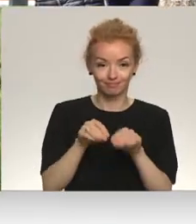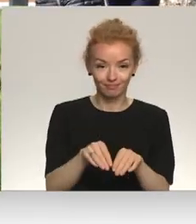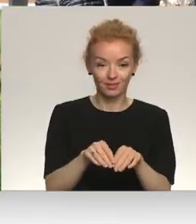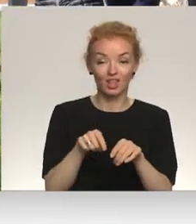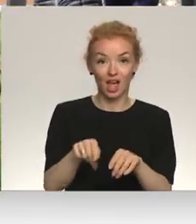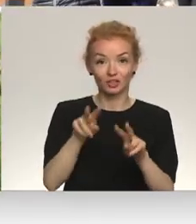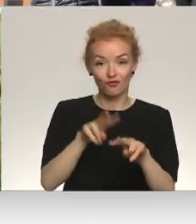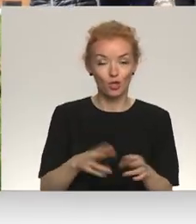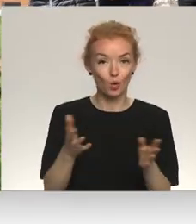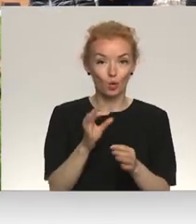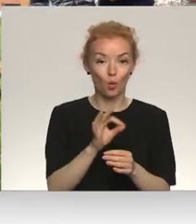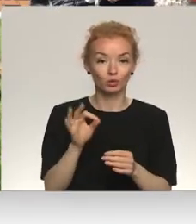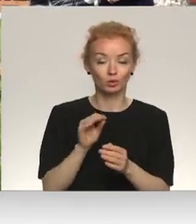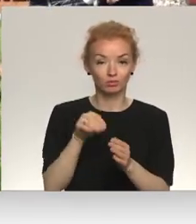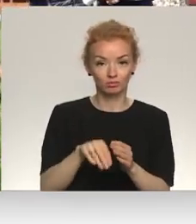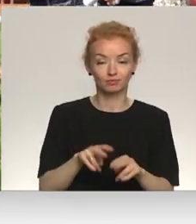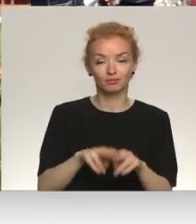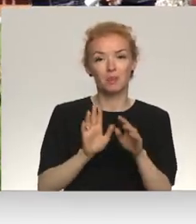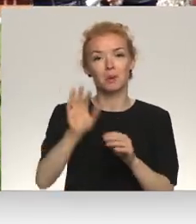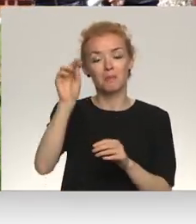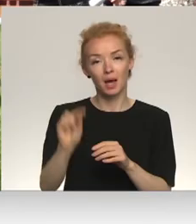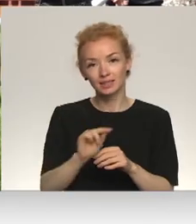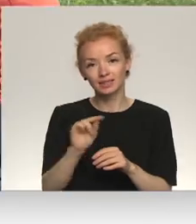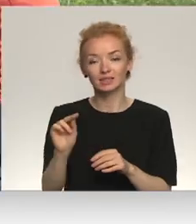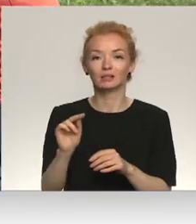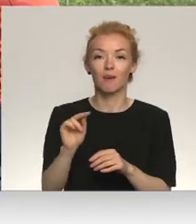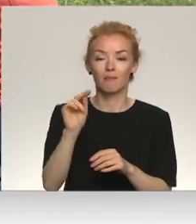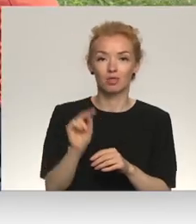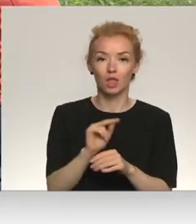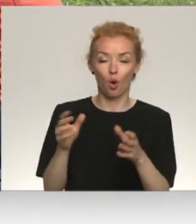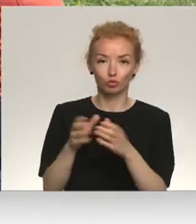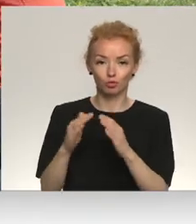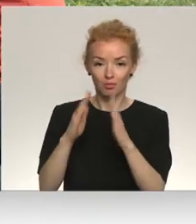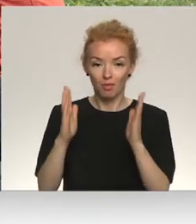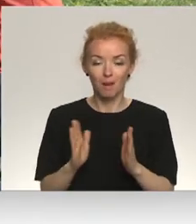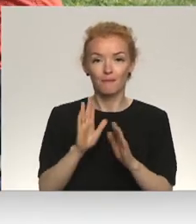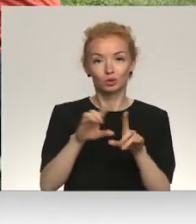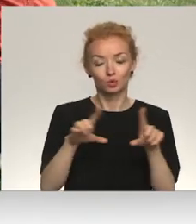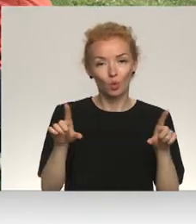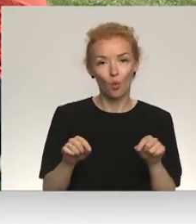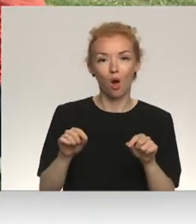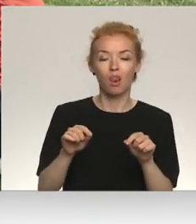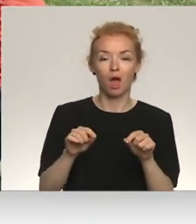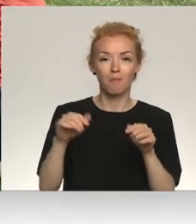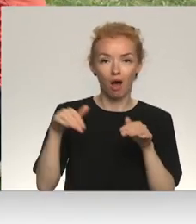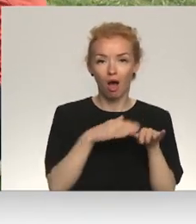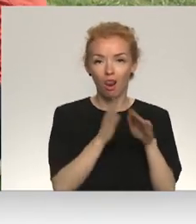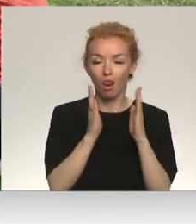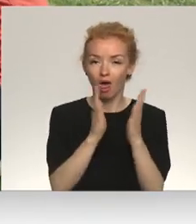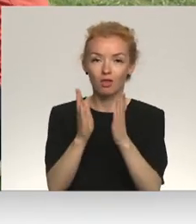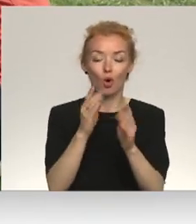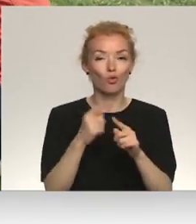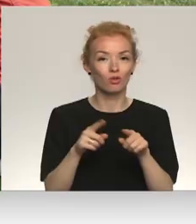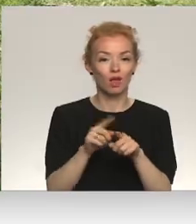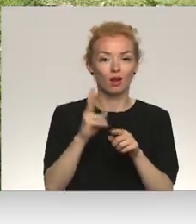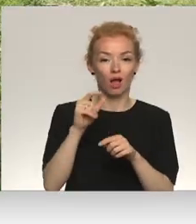Glika ozola stāda, ir ļoti dažādas – pie baznīcām, draudža mājām, parkos, alejās, pie skolām un citām ēkām. Talsu novada